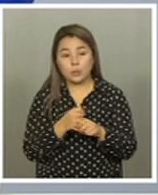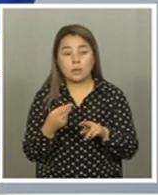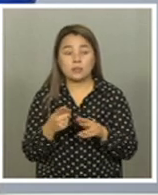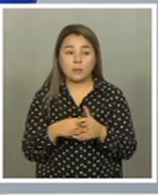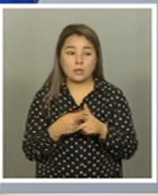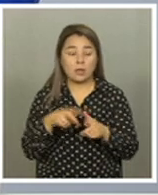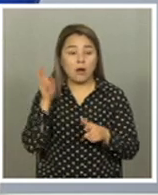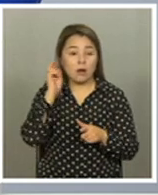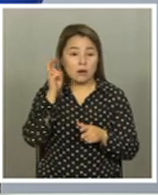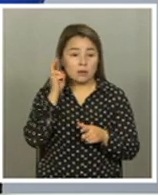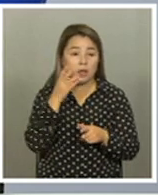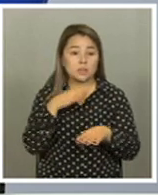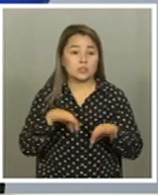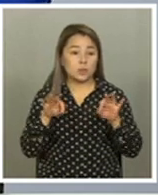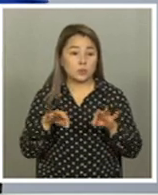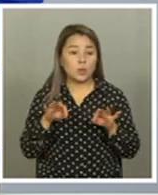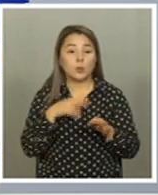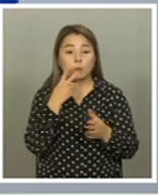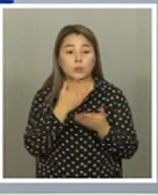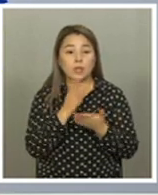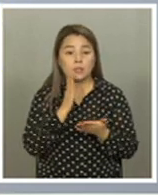түсті болып көрінеді.